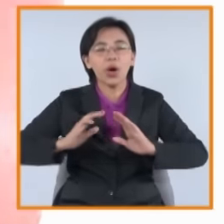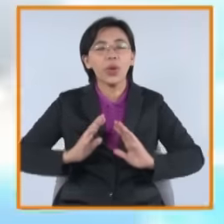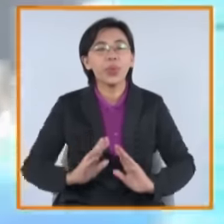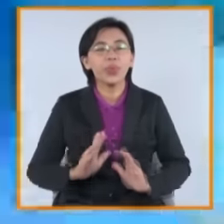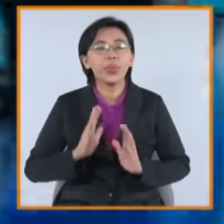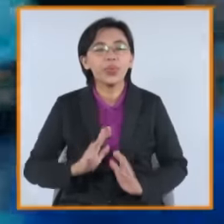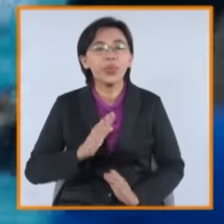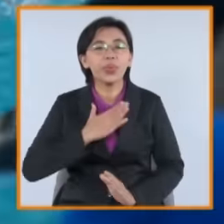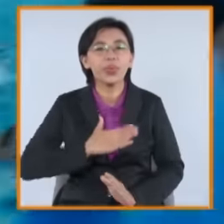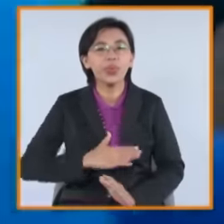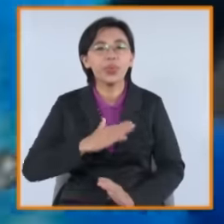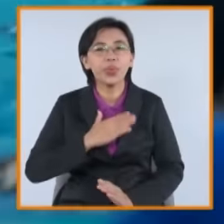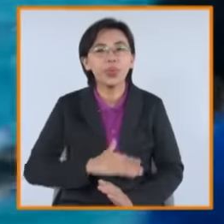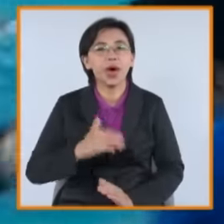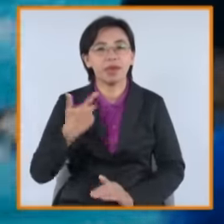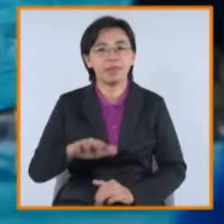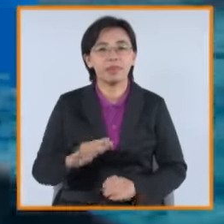ร็จสิ้น